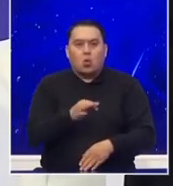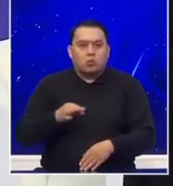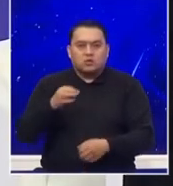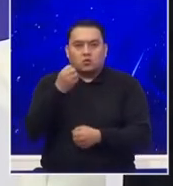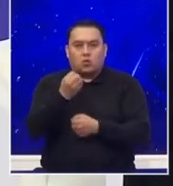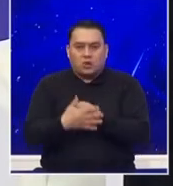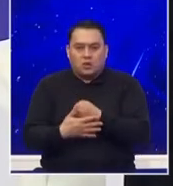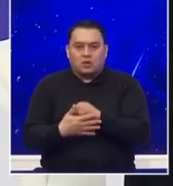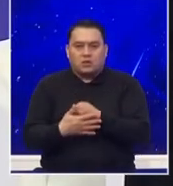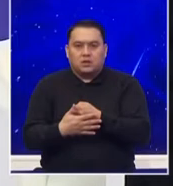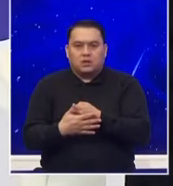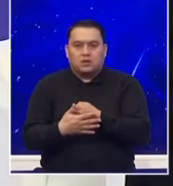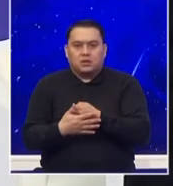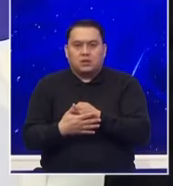орталығында